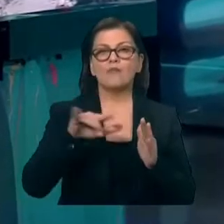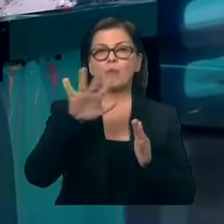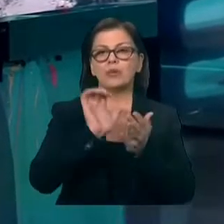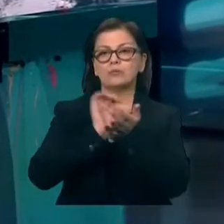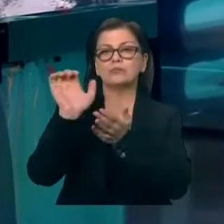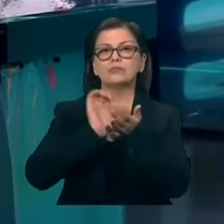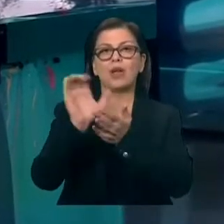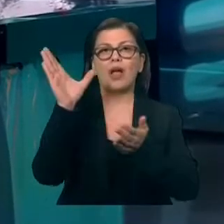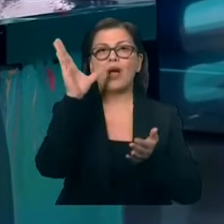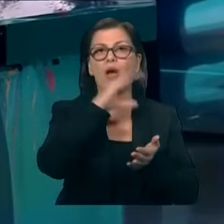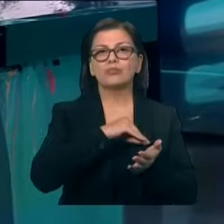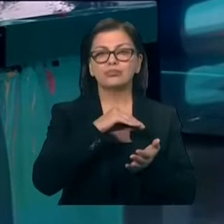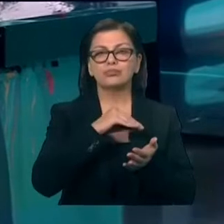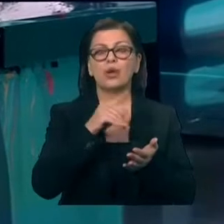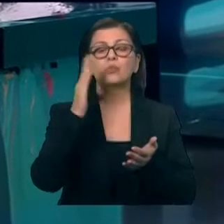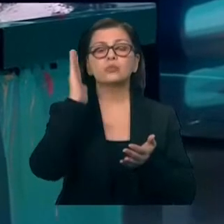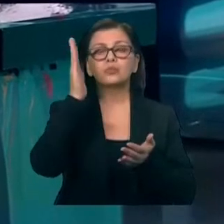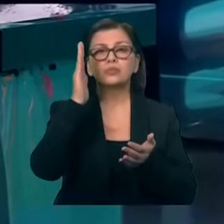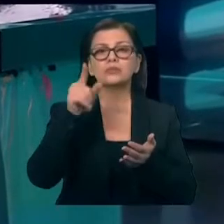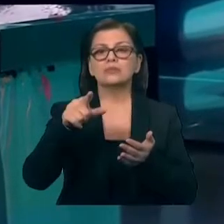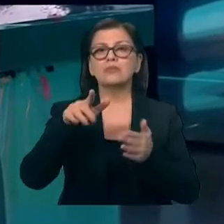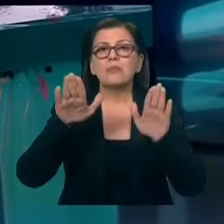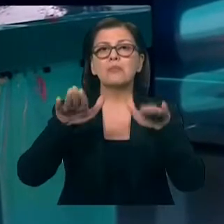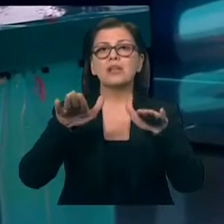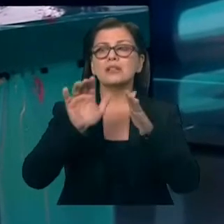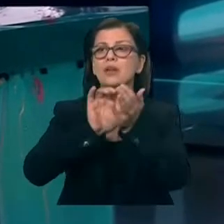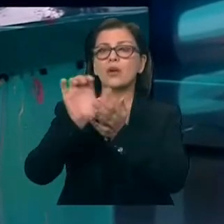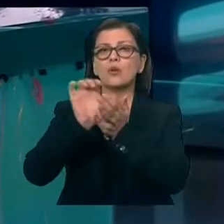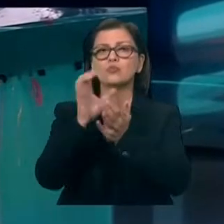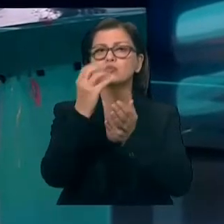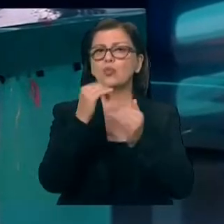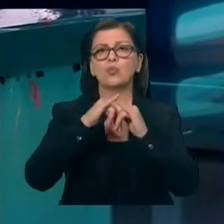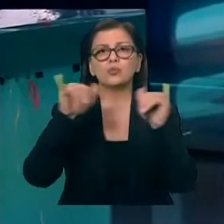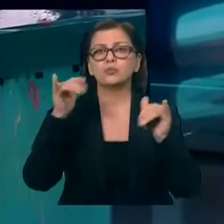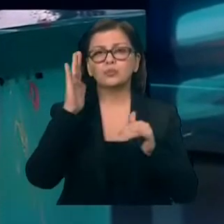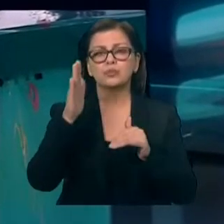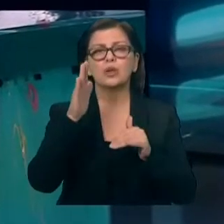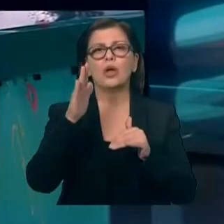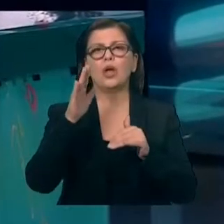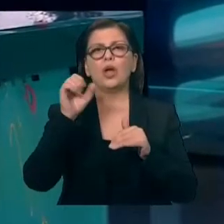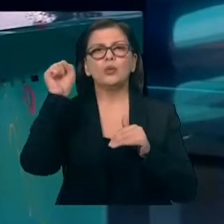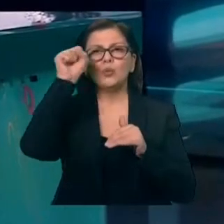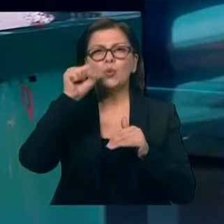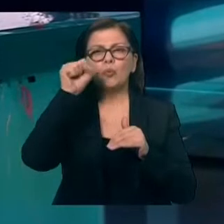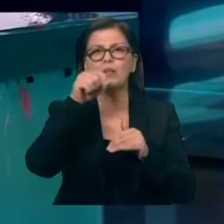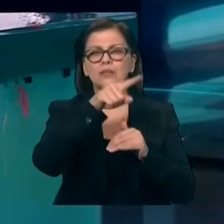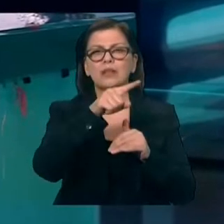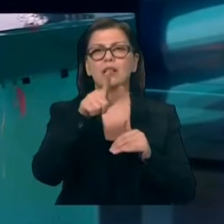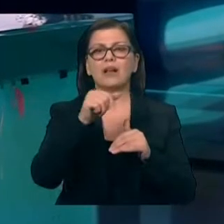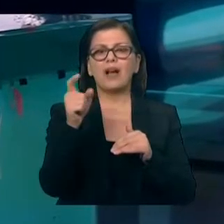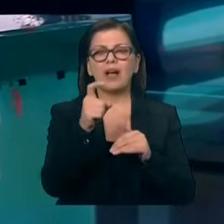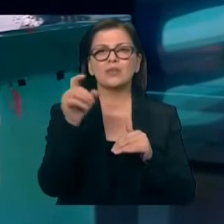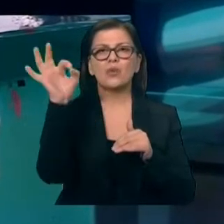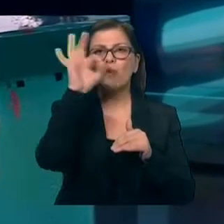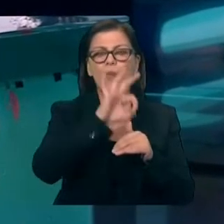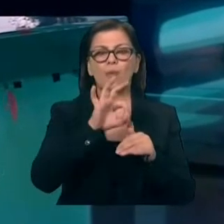Gələcəkdə tranzitin coğrafiyasının daha da genişləndirilməsi istisna edilmir. Türkmenistan qazının da dəhliz üzərindən Trans-Xəzər